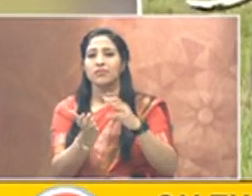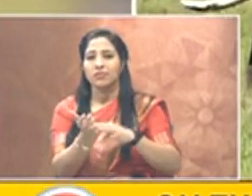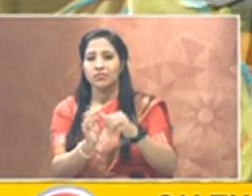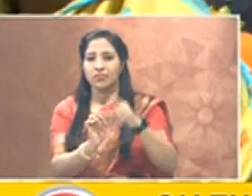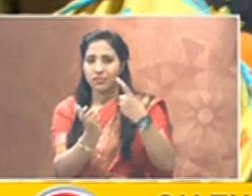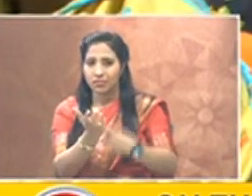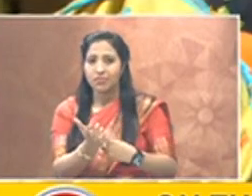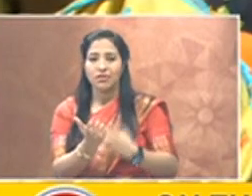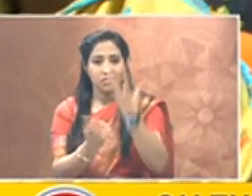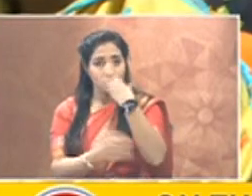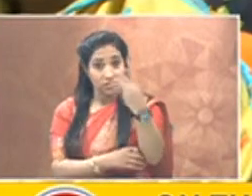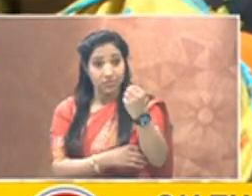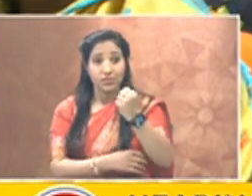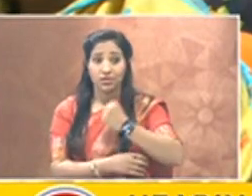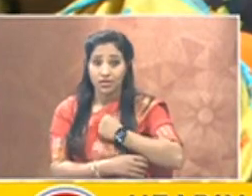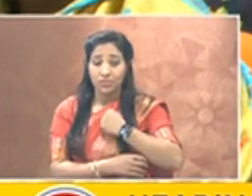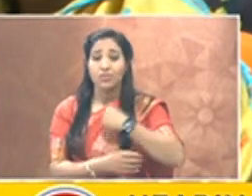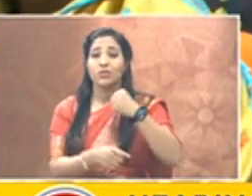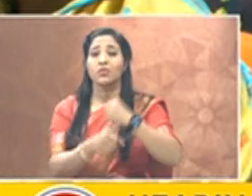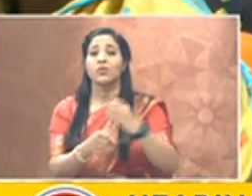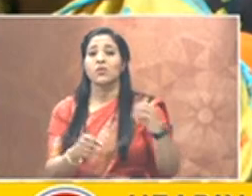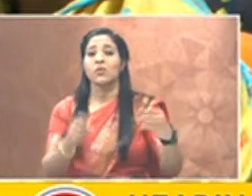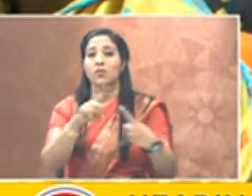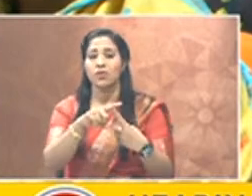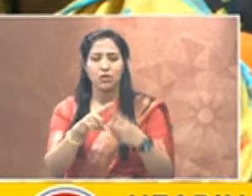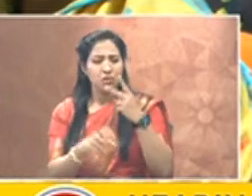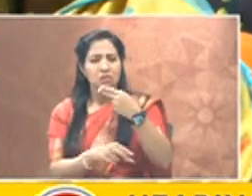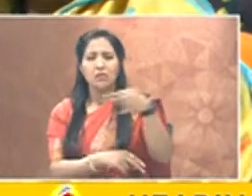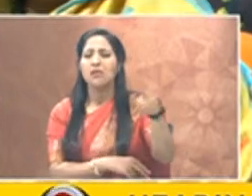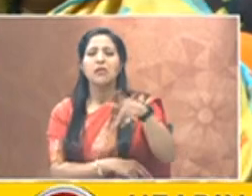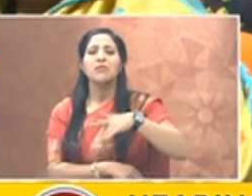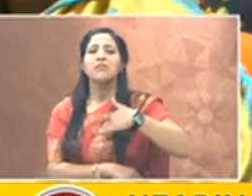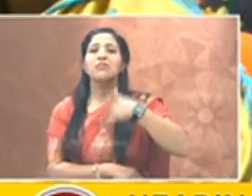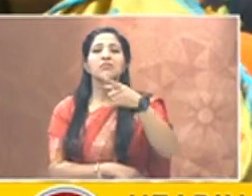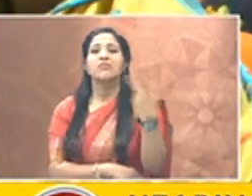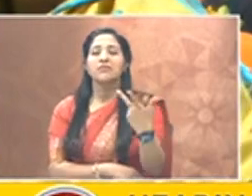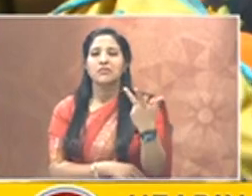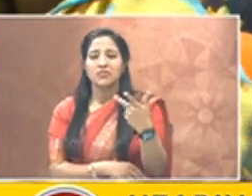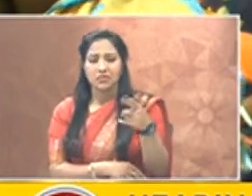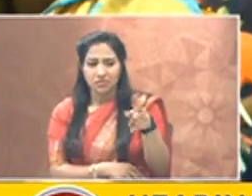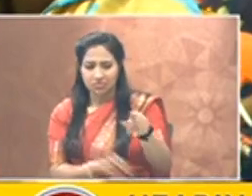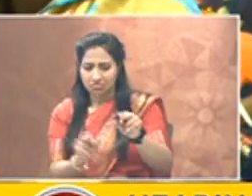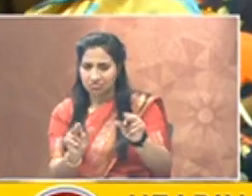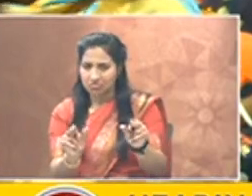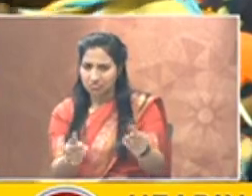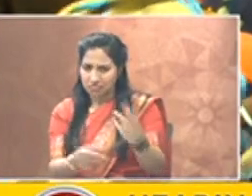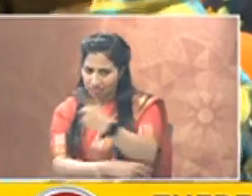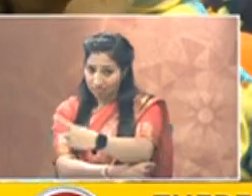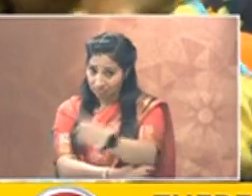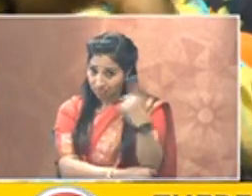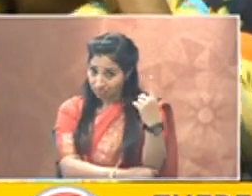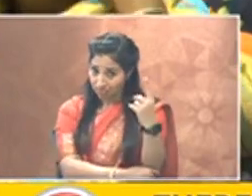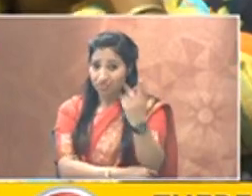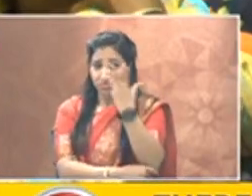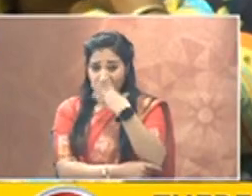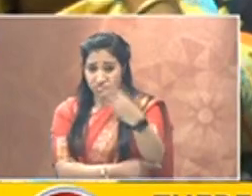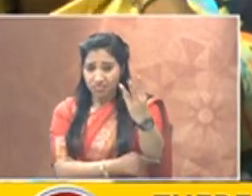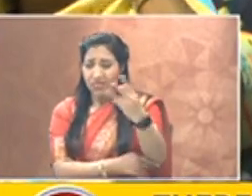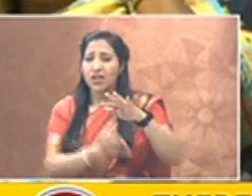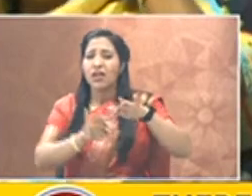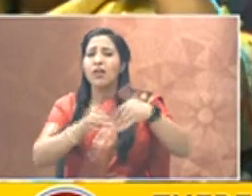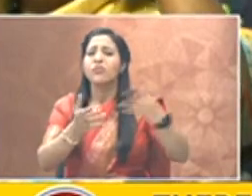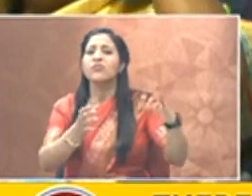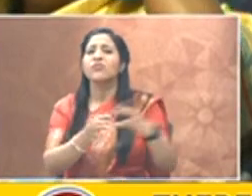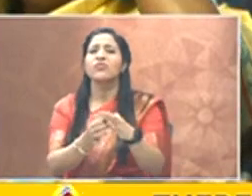हाथी हमर गोठ। नाम सुनकर आपको लग सकता है कि रेडियो और हाथी का भला